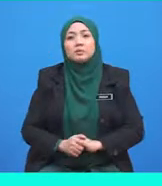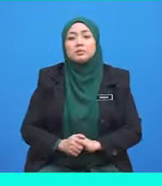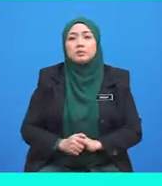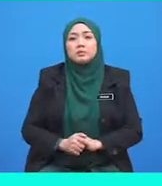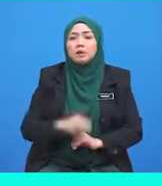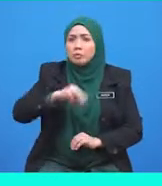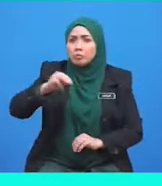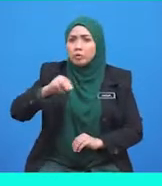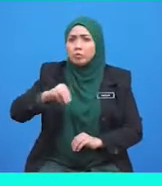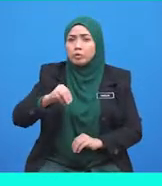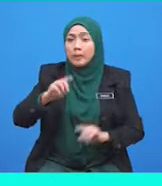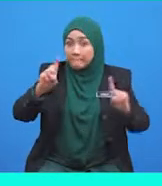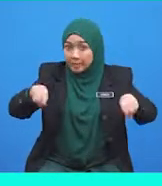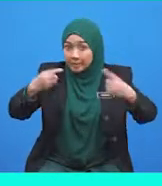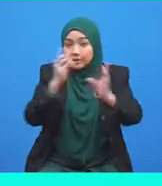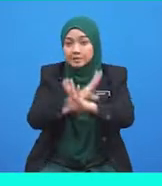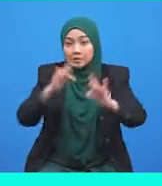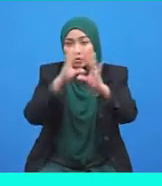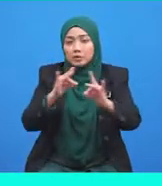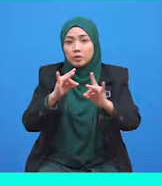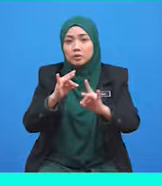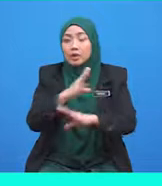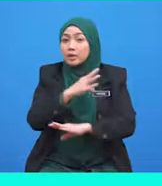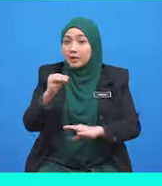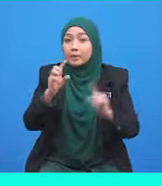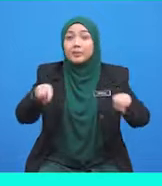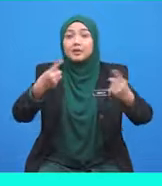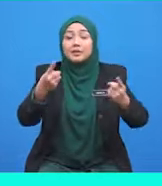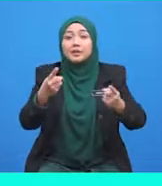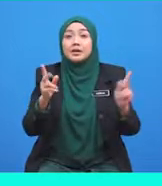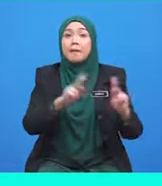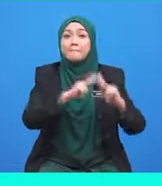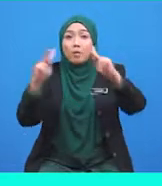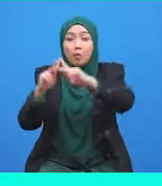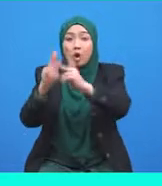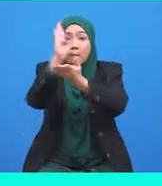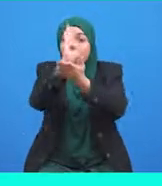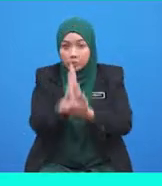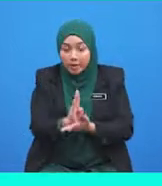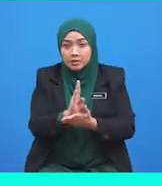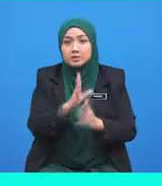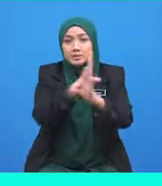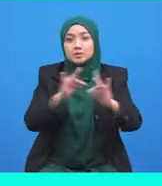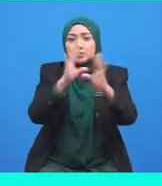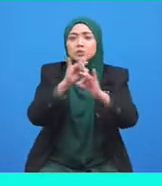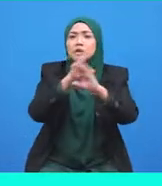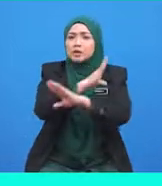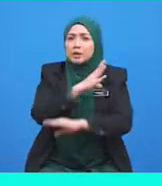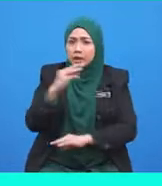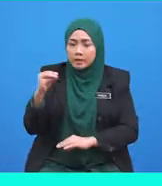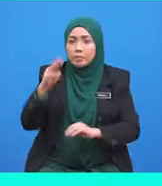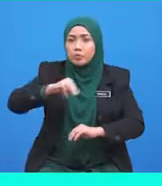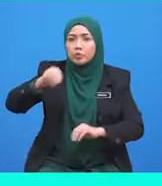Sekiranya murid-murid ke Sarawak, jangan lupa pergi ke Kampung Budaya Sarawak kerana di sana, murid-murid berpeluang